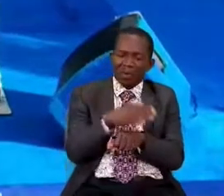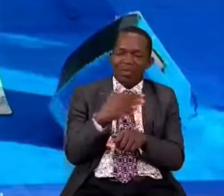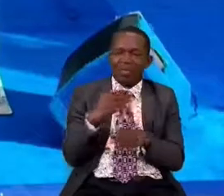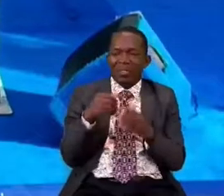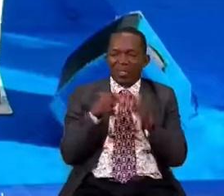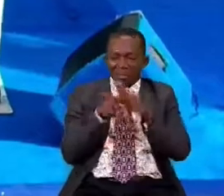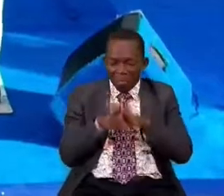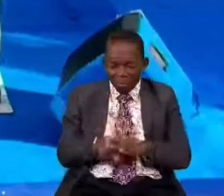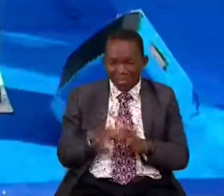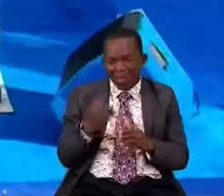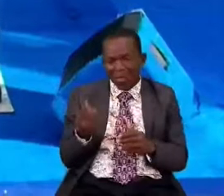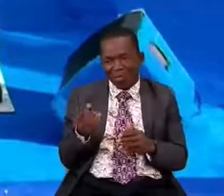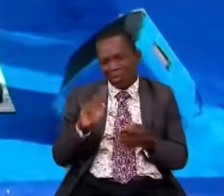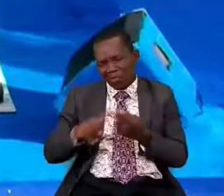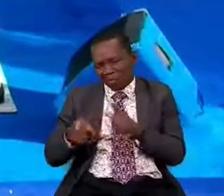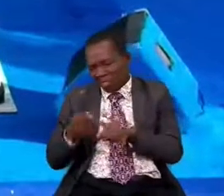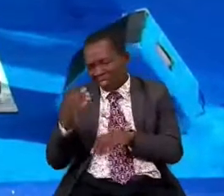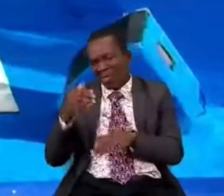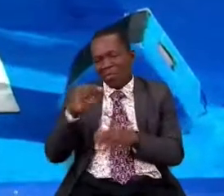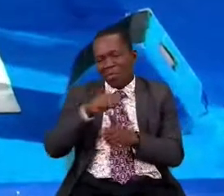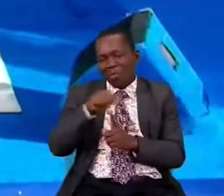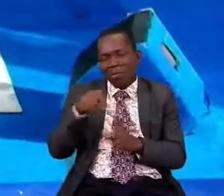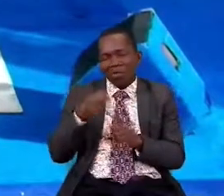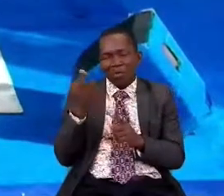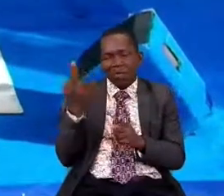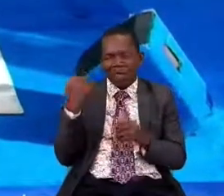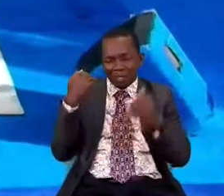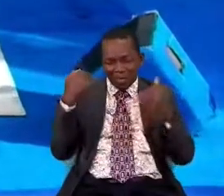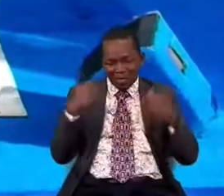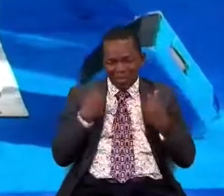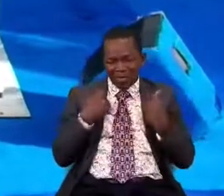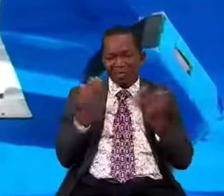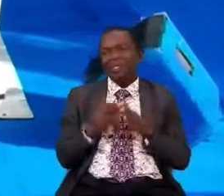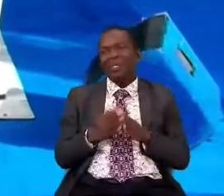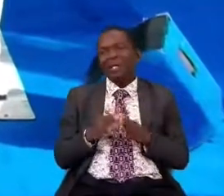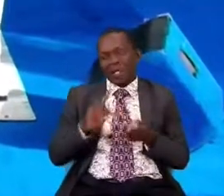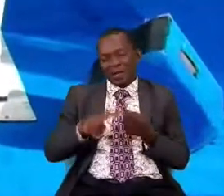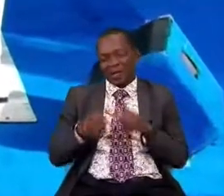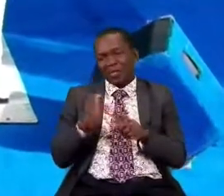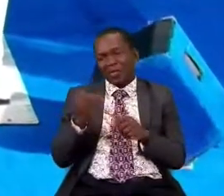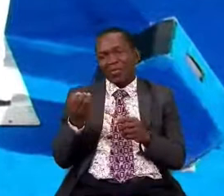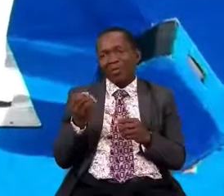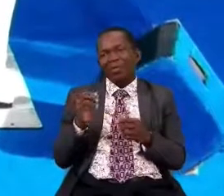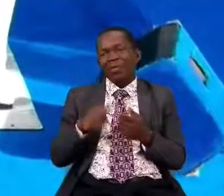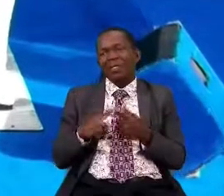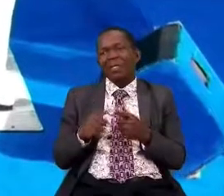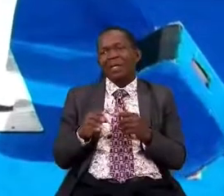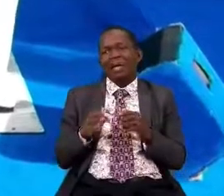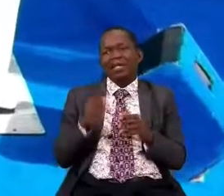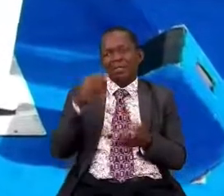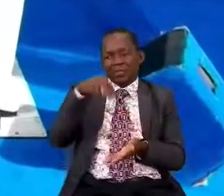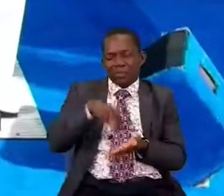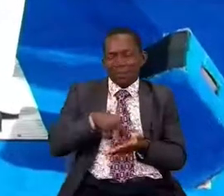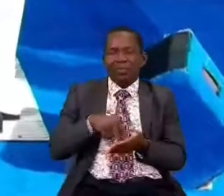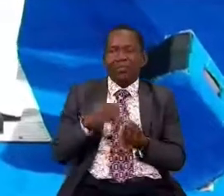collègues. Il y avait, tu ne renfrognais pas la mine. Ça faisait un peu